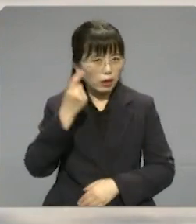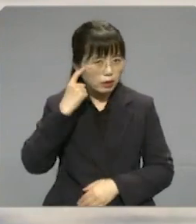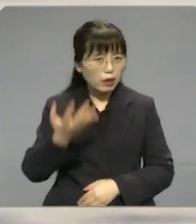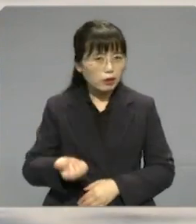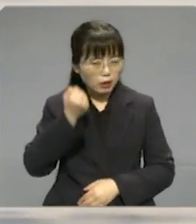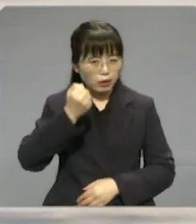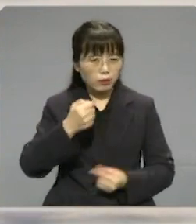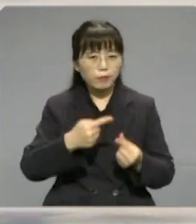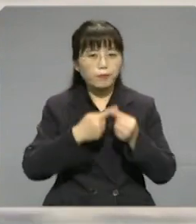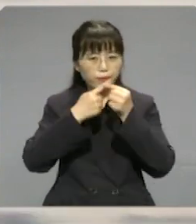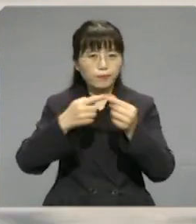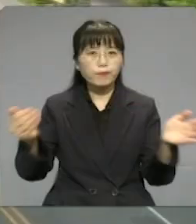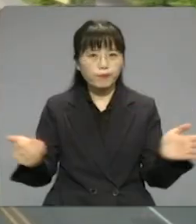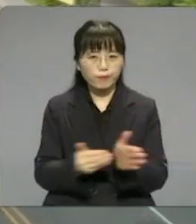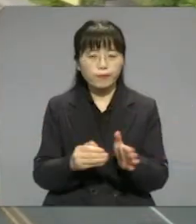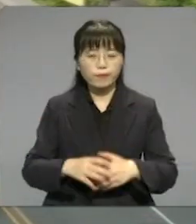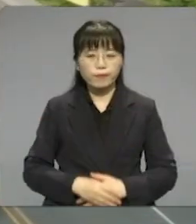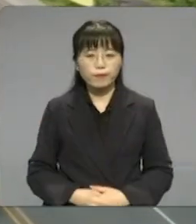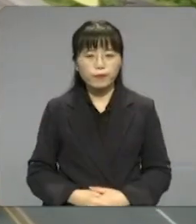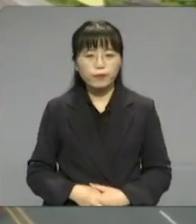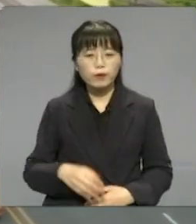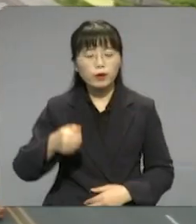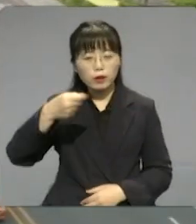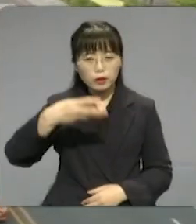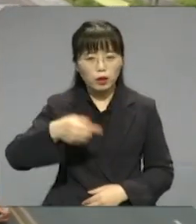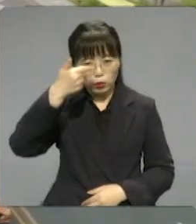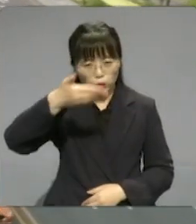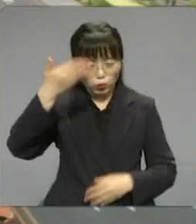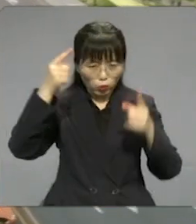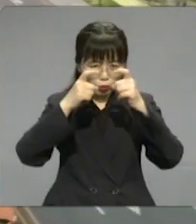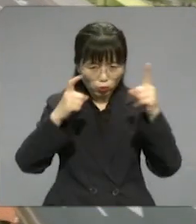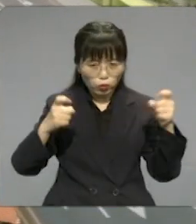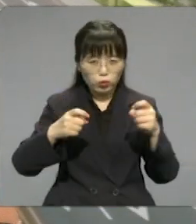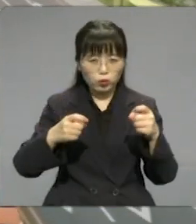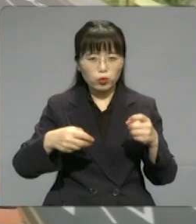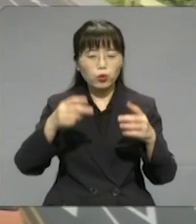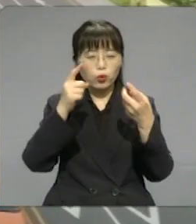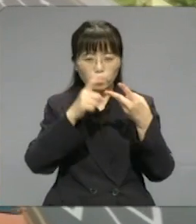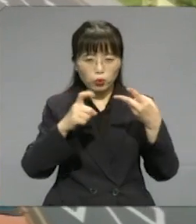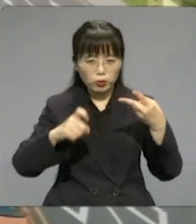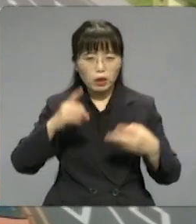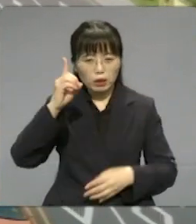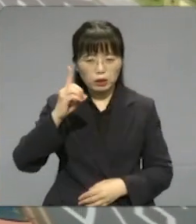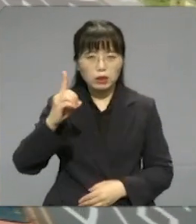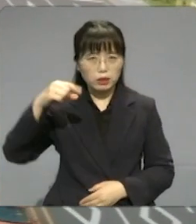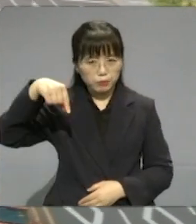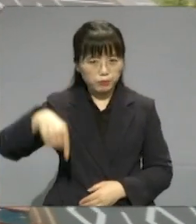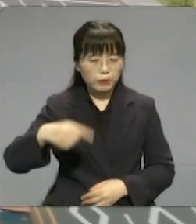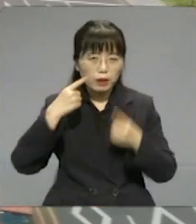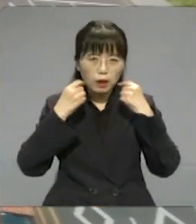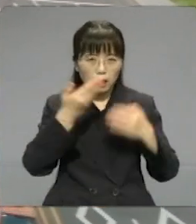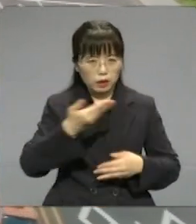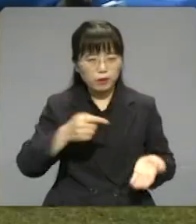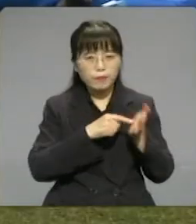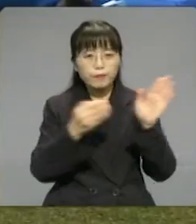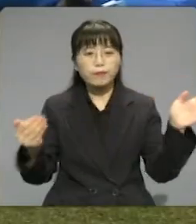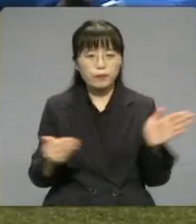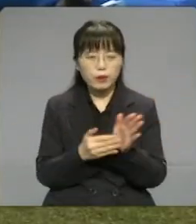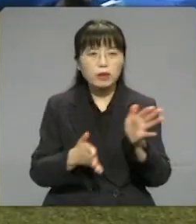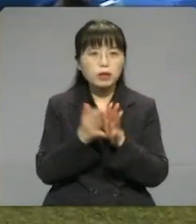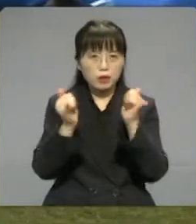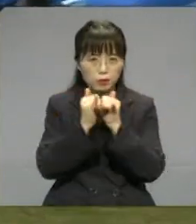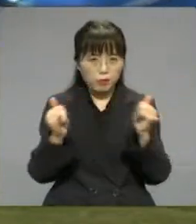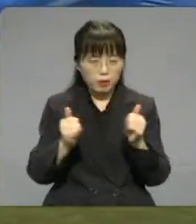곳으로 꼽았습니다. 그 뒤를 고궁과 동대문 DDP, 한강 등이 차지했습니다.